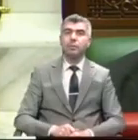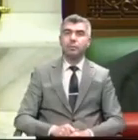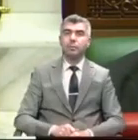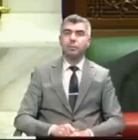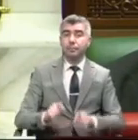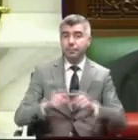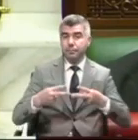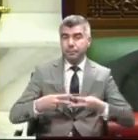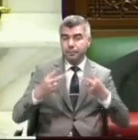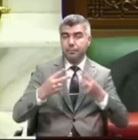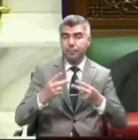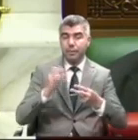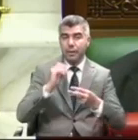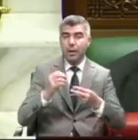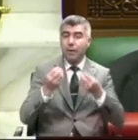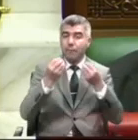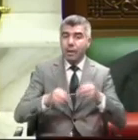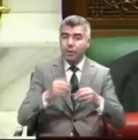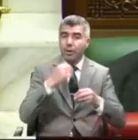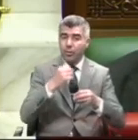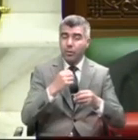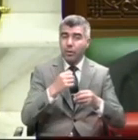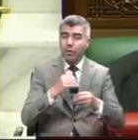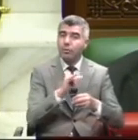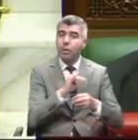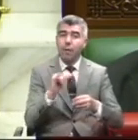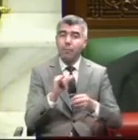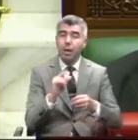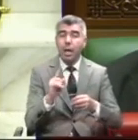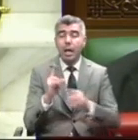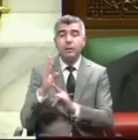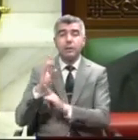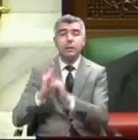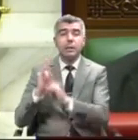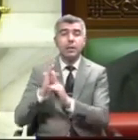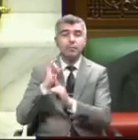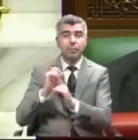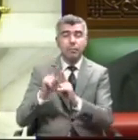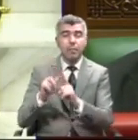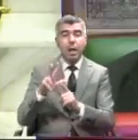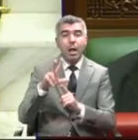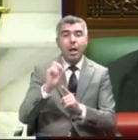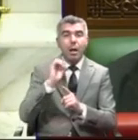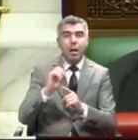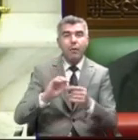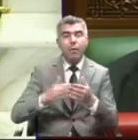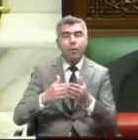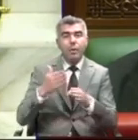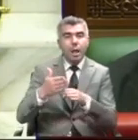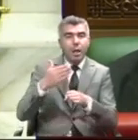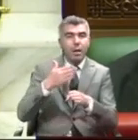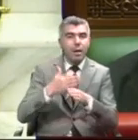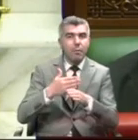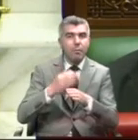طرحنا لهاجس الافلاس اليوم السيد الوزير لا ياتي من فراغ بل نتيجه لتجارب سابقه في هذه